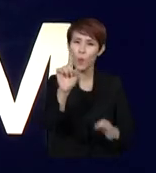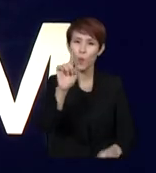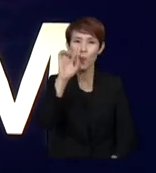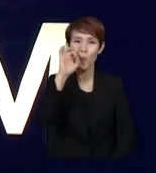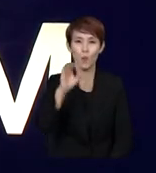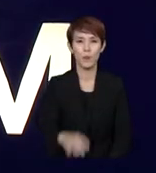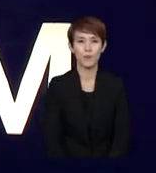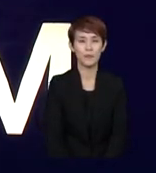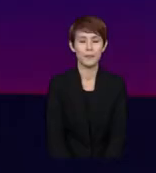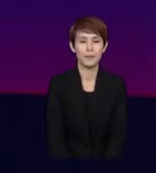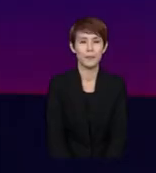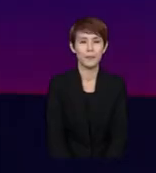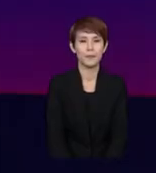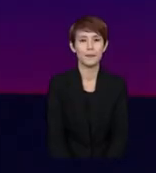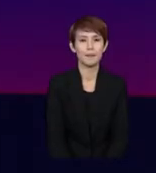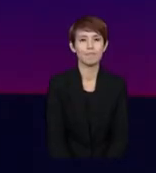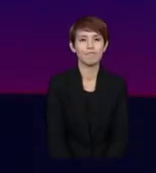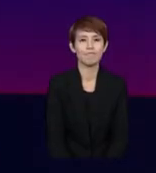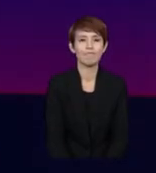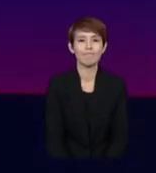보십니까?